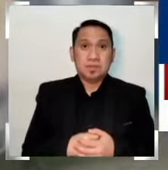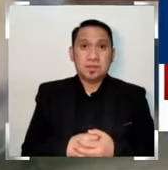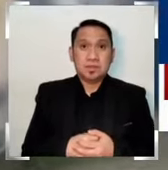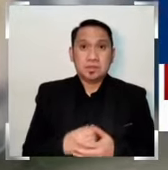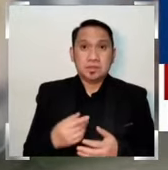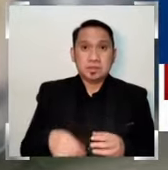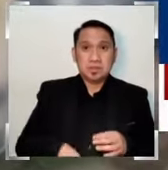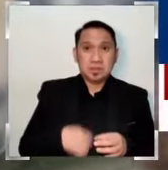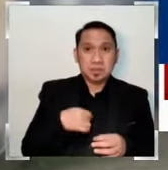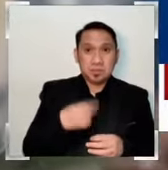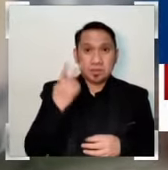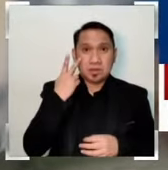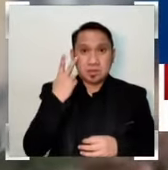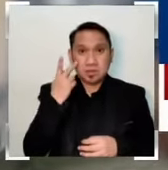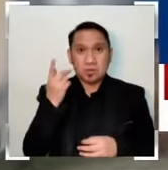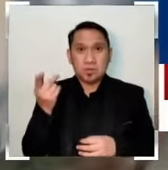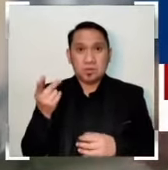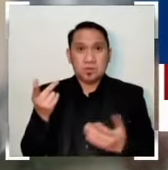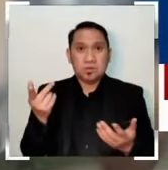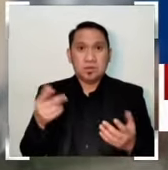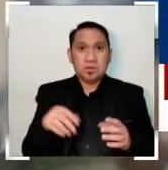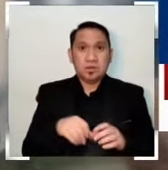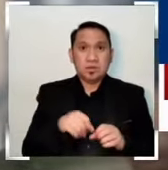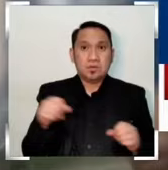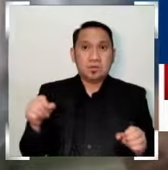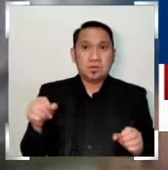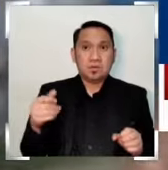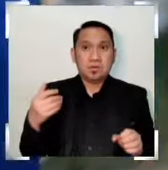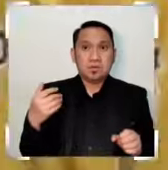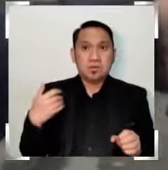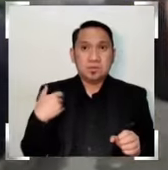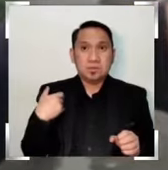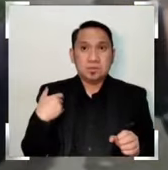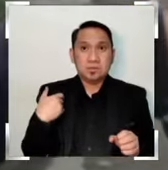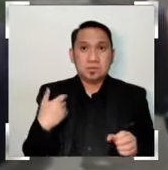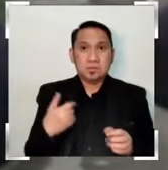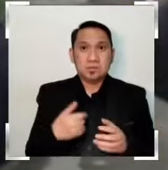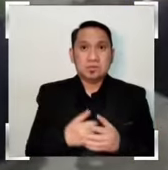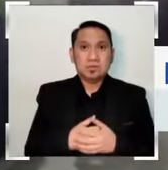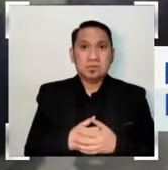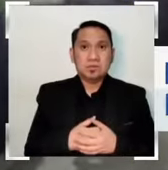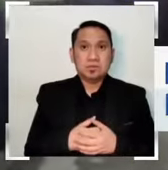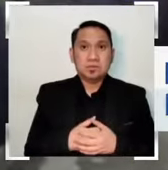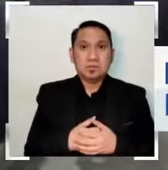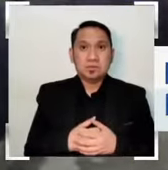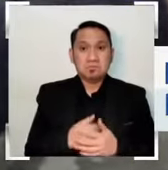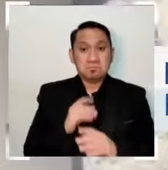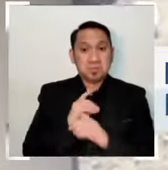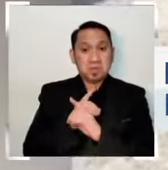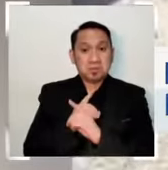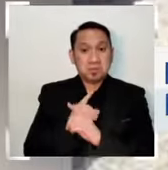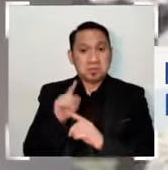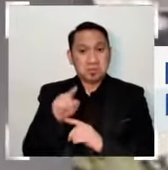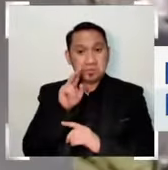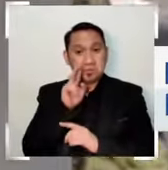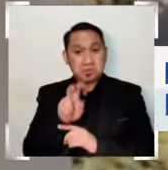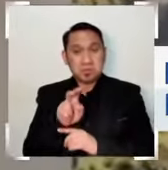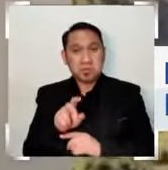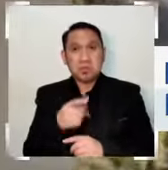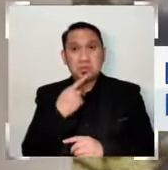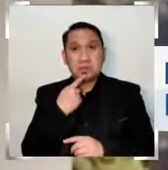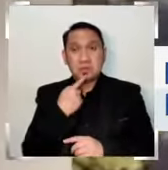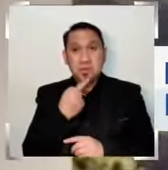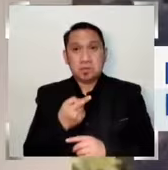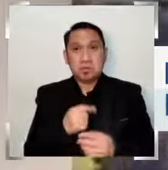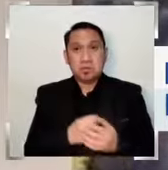Gimbuyan, agagagaway kami sa ano mo, sang binangon. Ipinagtanggol naman ng ilang saksi si Hison. Anila, ginawa lang